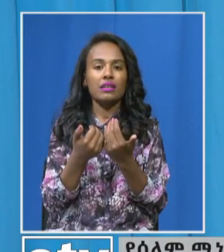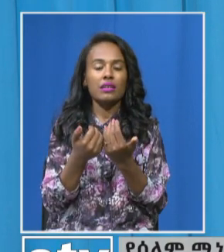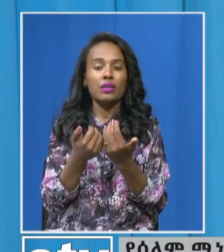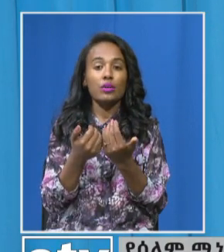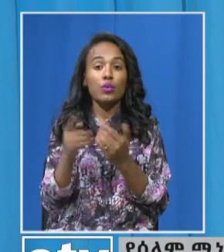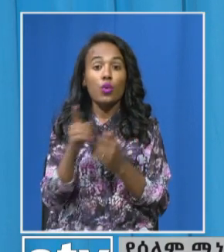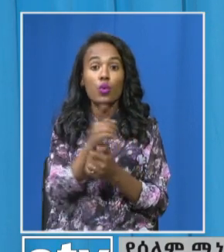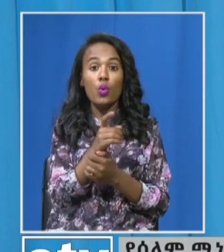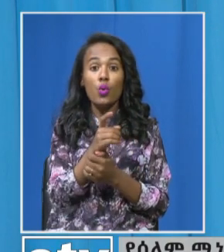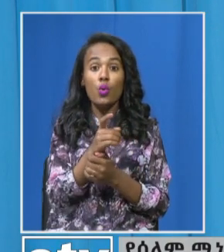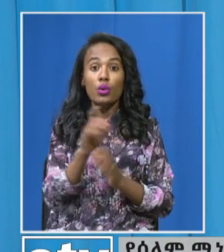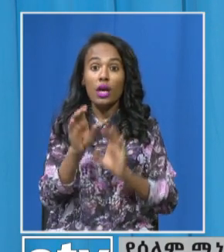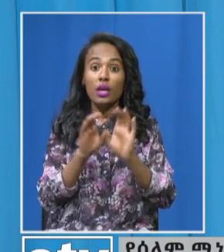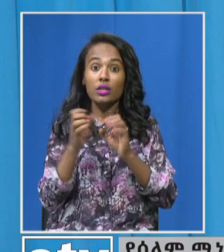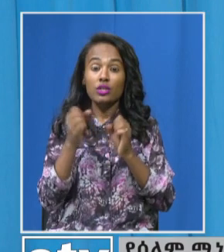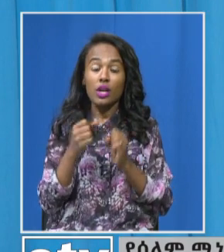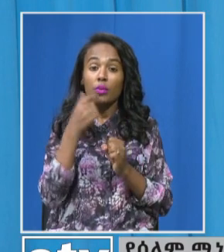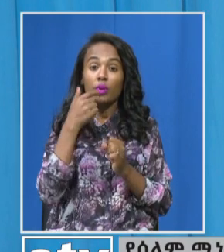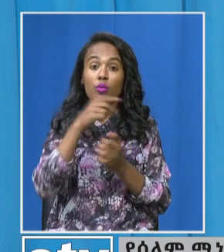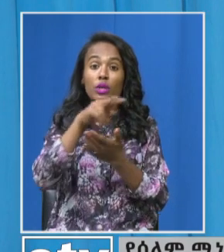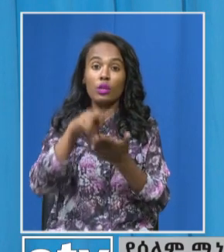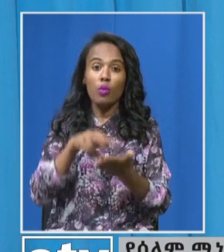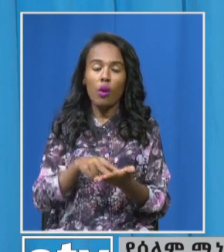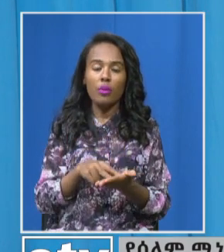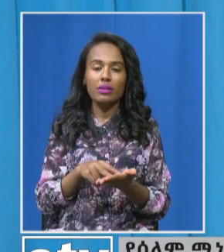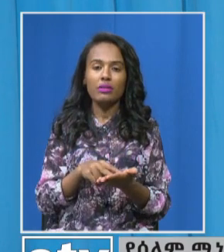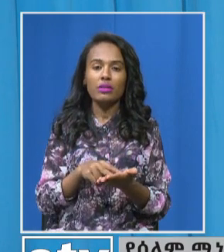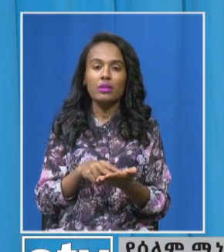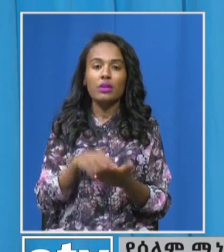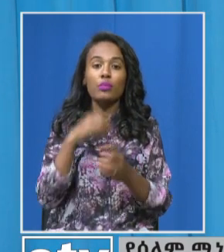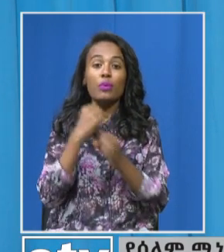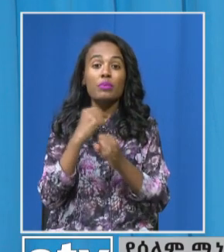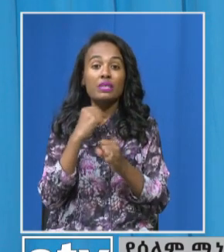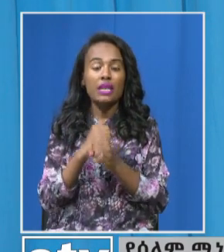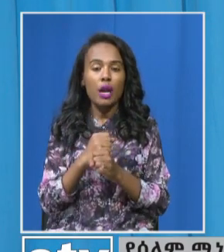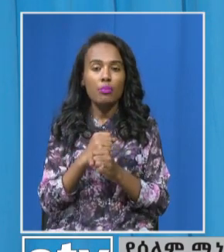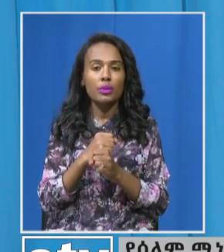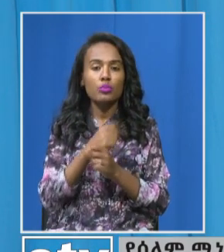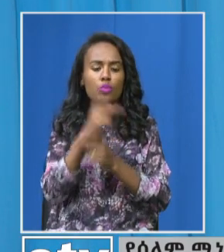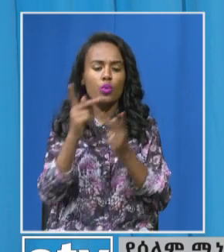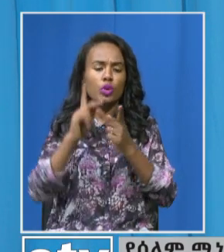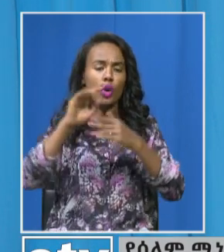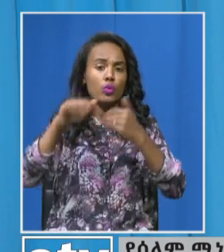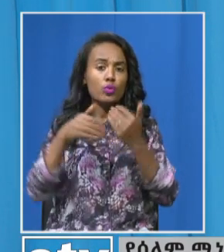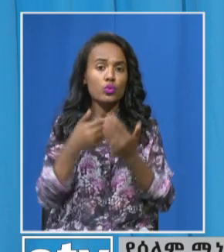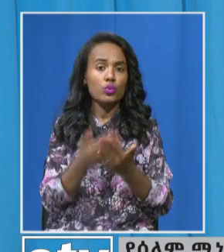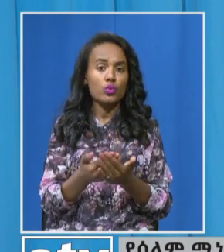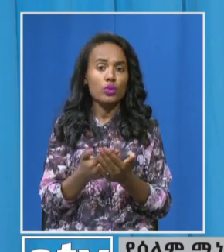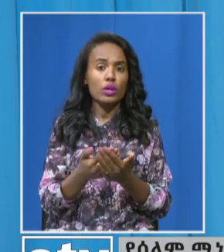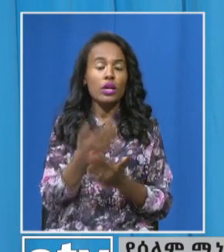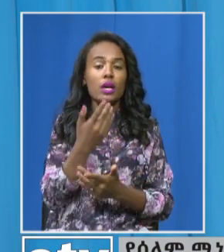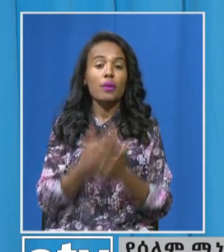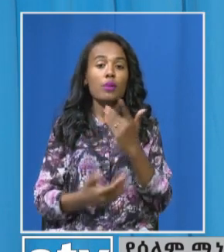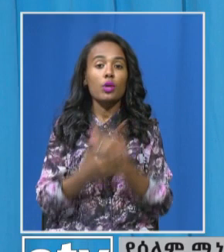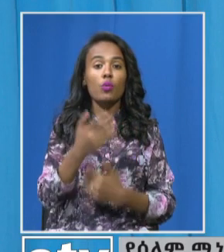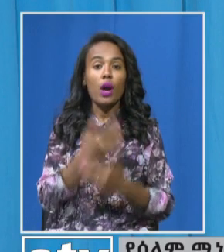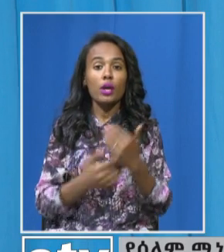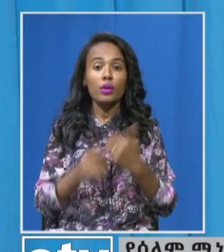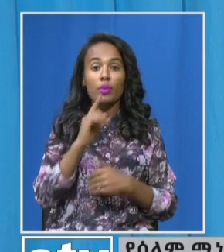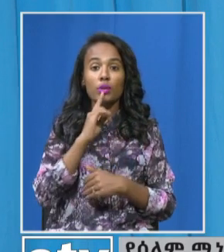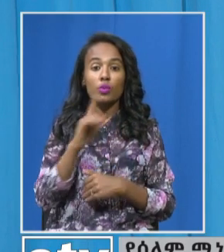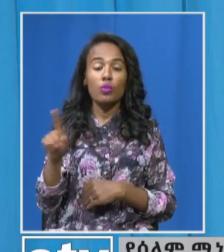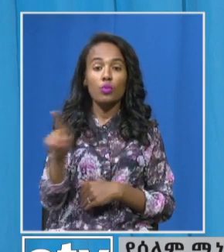አቅሚ ሆኑ ብለን በየተቋማችን በየምንሰራበት በምንሰራበት ሁሉ የምንወያይበት እንዲሆን